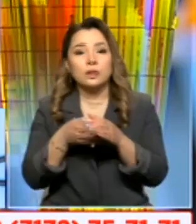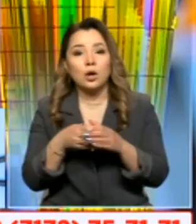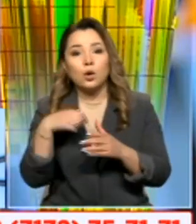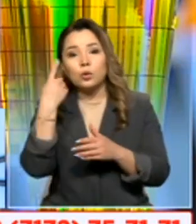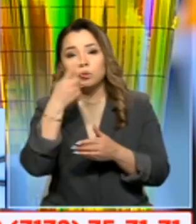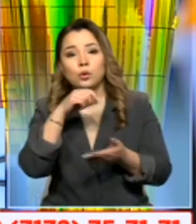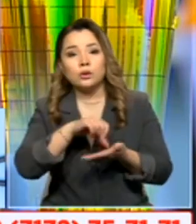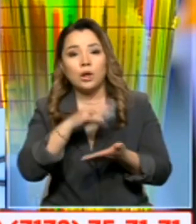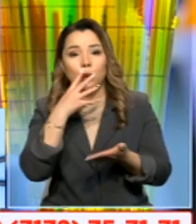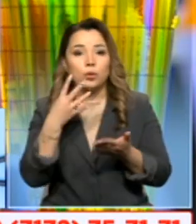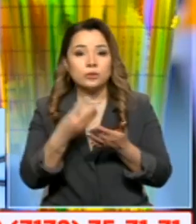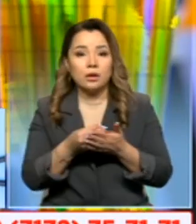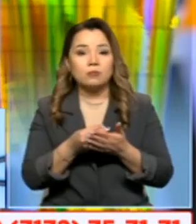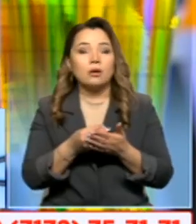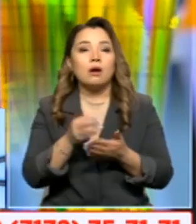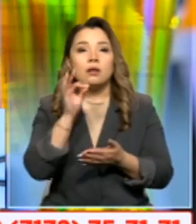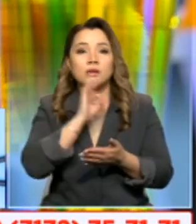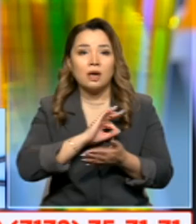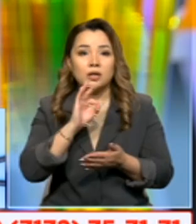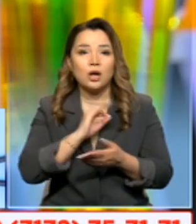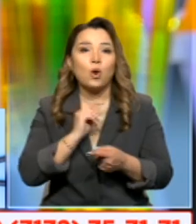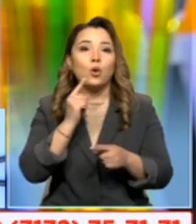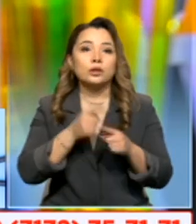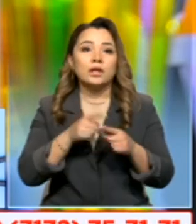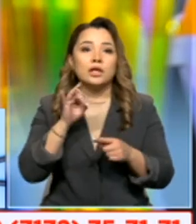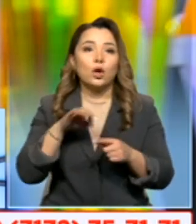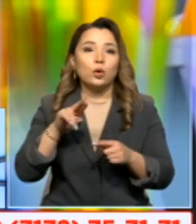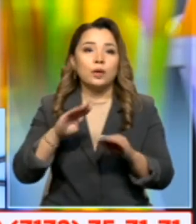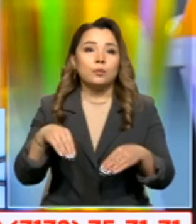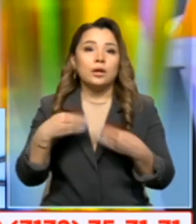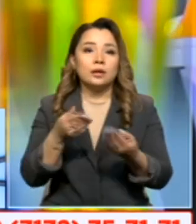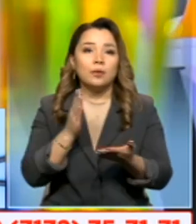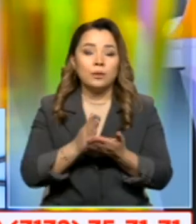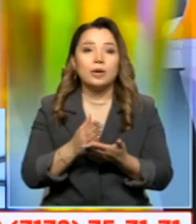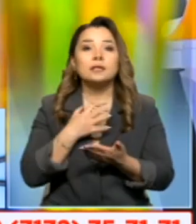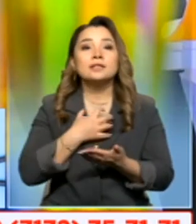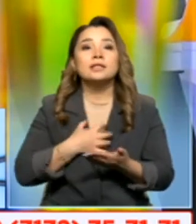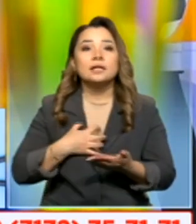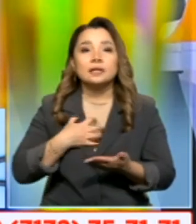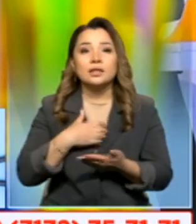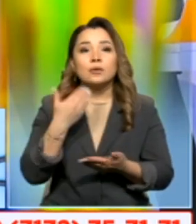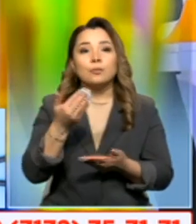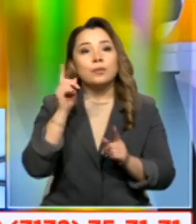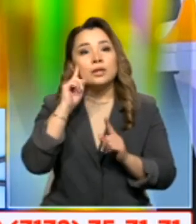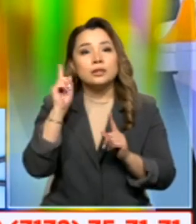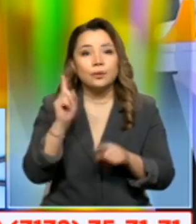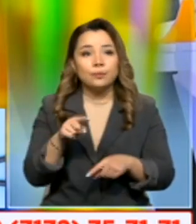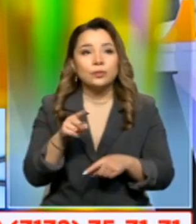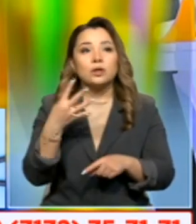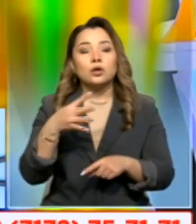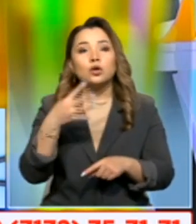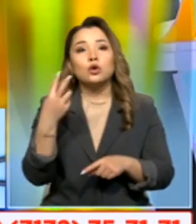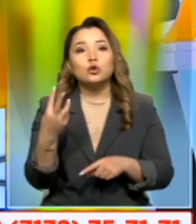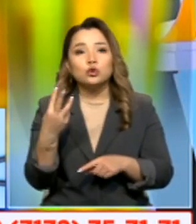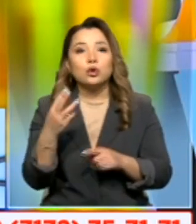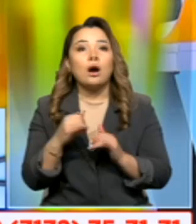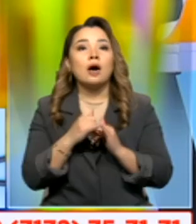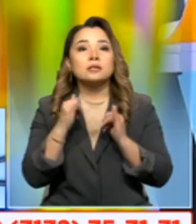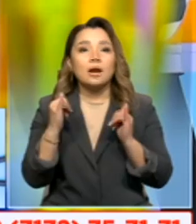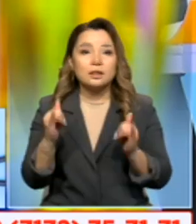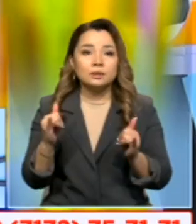түрде өзінің дәрісі қосымша және йод берілді. Негізінде сіздер білесіздер, 43-тен